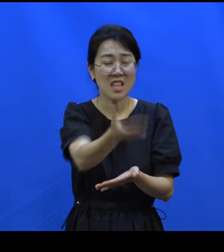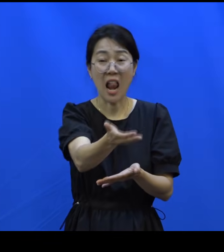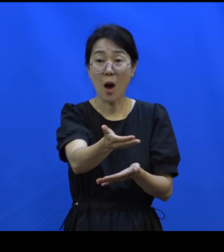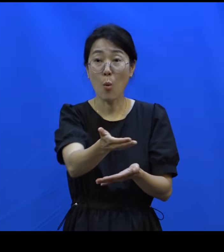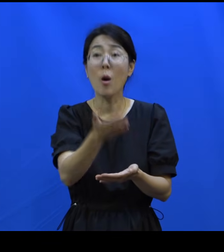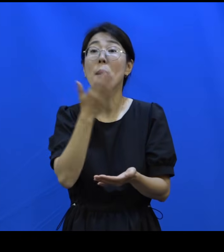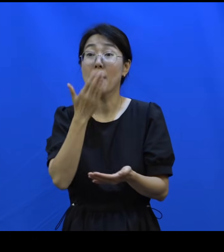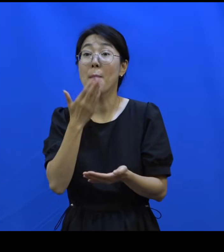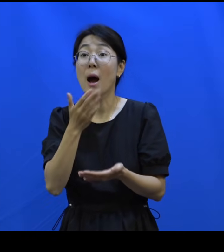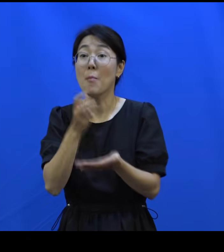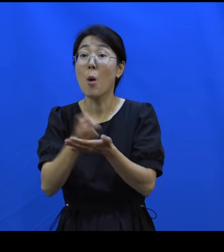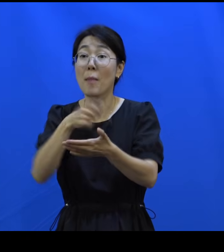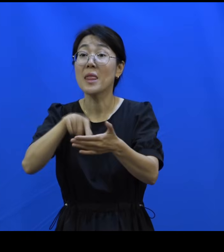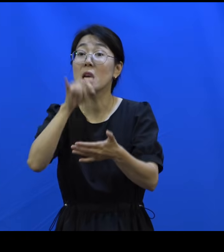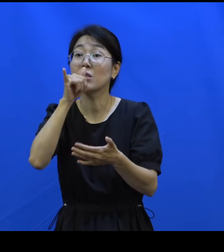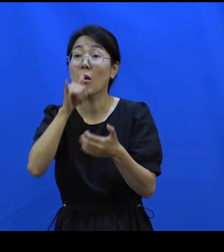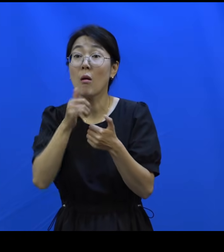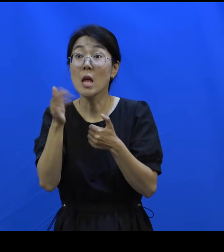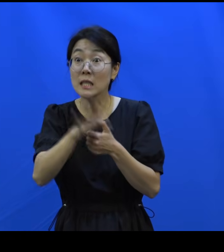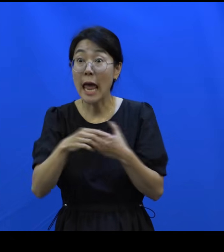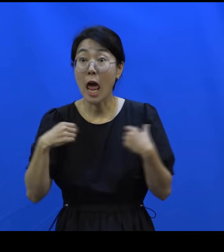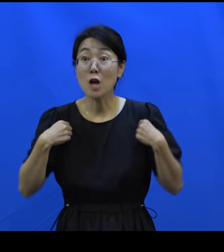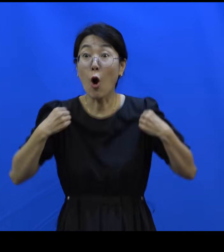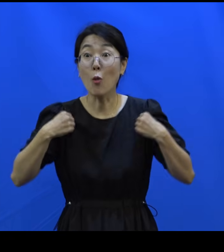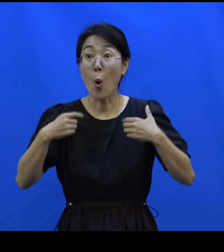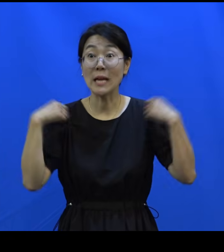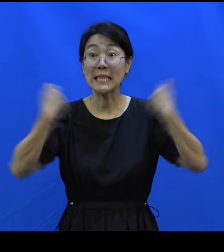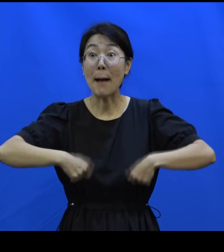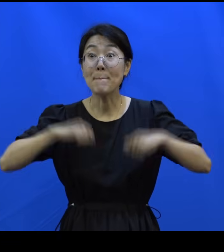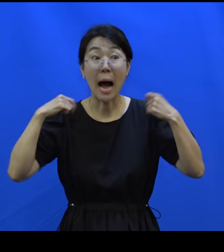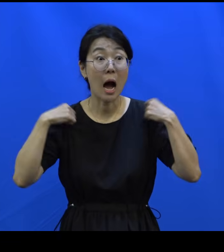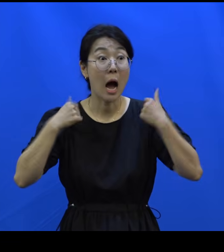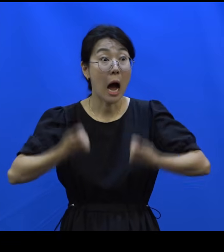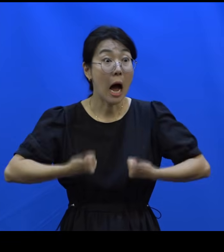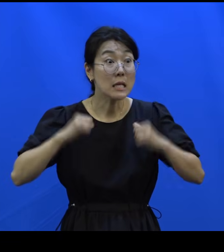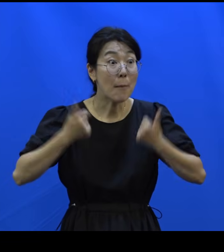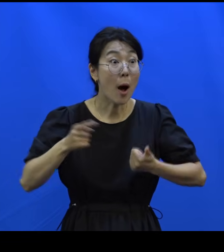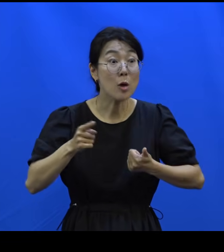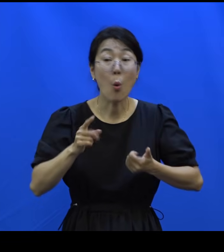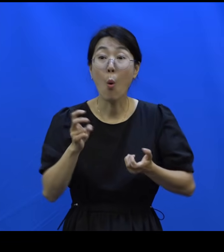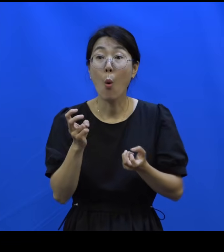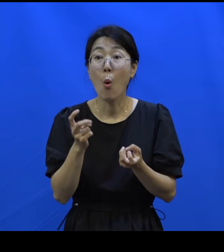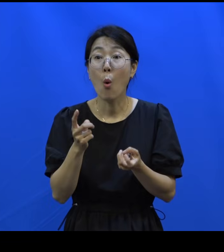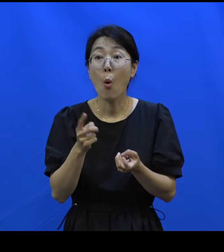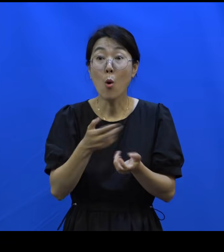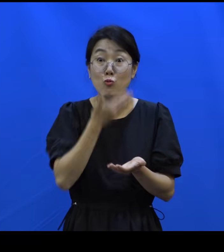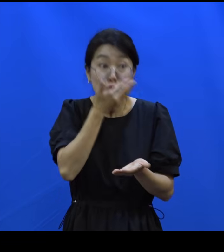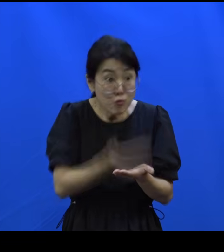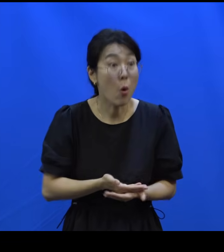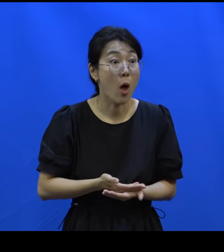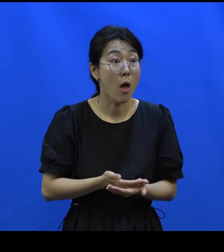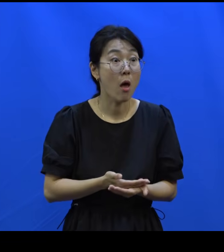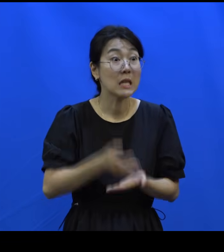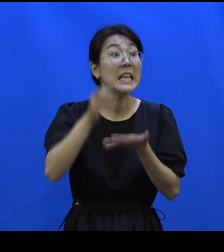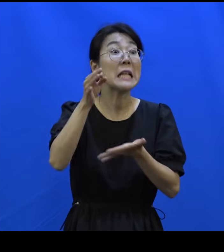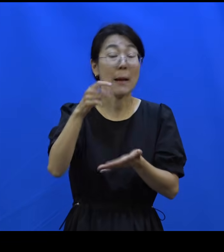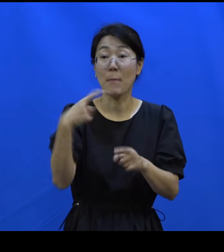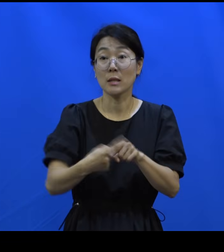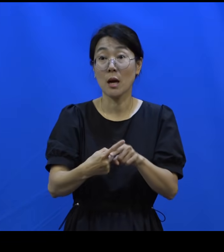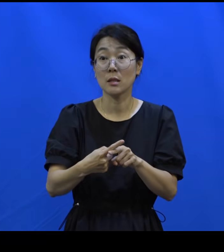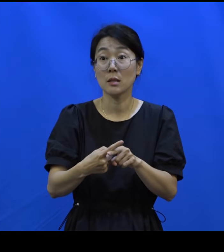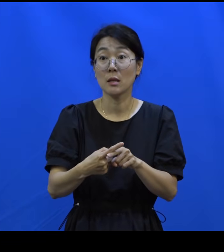팔레스타인 지역에서 겉옷은 생존을 위한 필수품입니다. 낮에는 옷이지만 밤에는 이불 역할을 했습니다. 추운